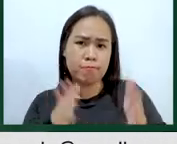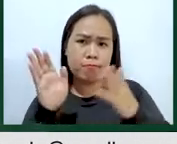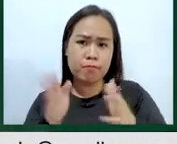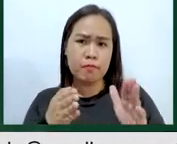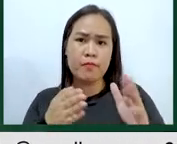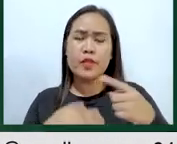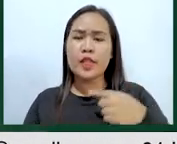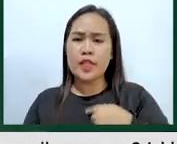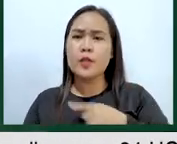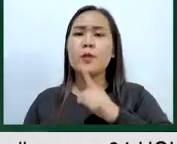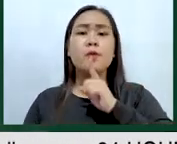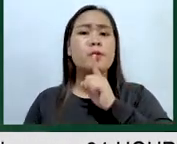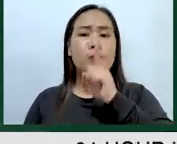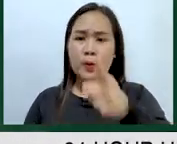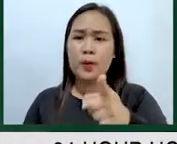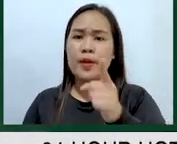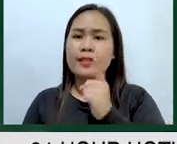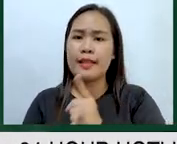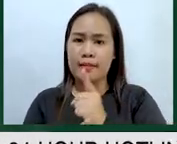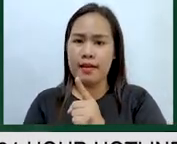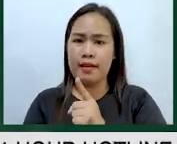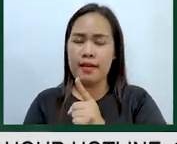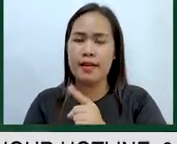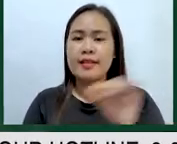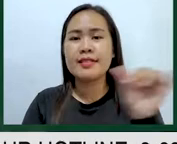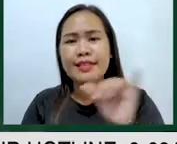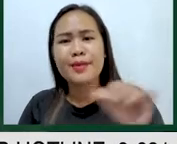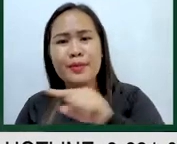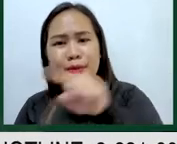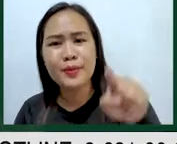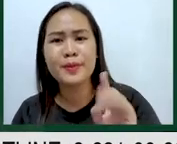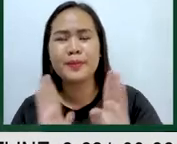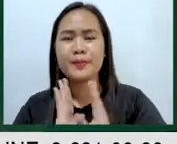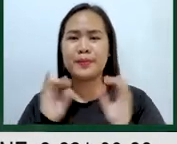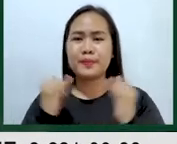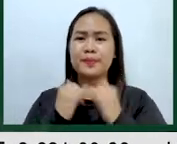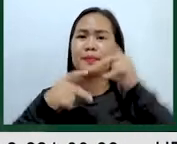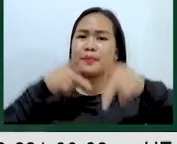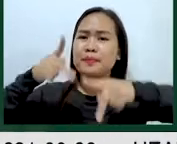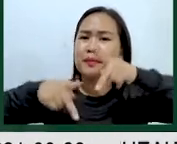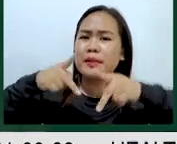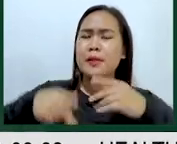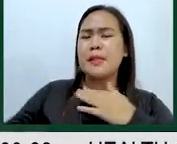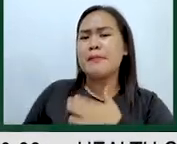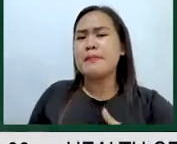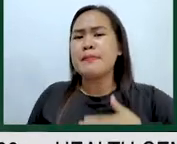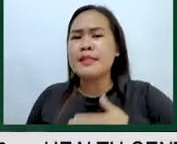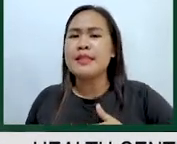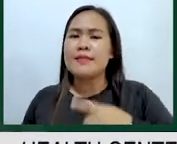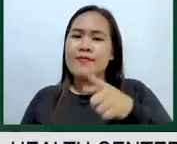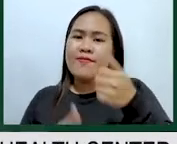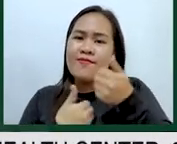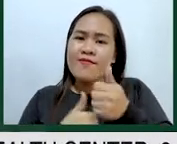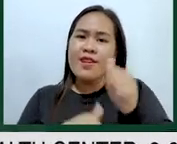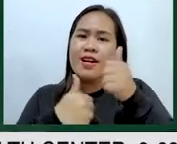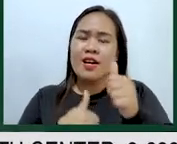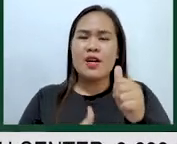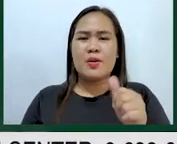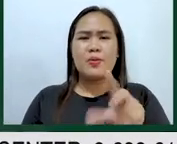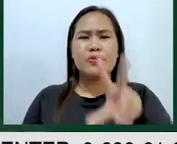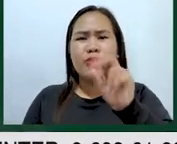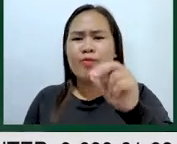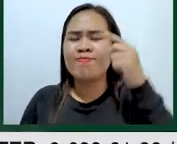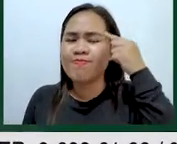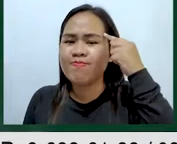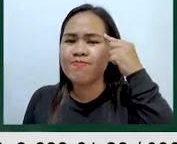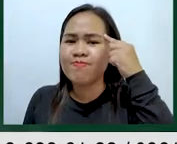yun ang i-adapt natin, no, personal na pag-iingat. Tsaka na natin isipin kung baka ma-offend si ano pag sinabi ko, oh, layo ka sa akin. Wala